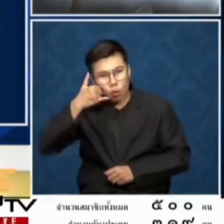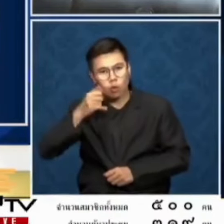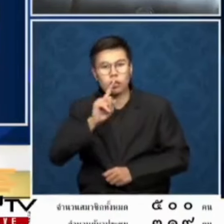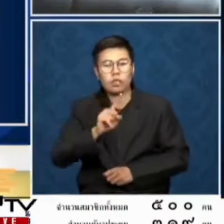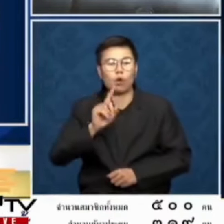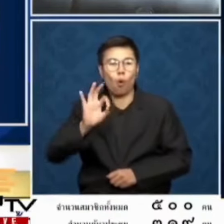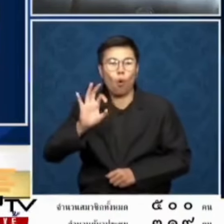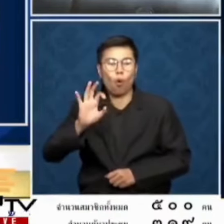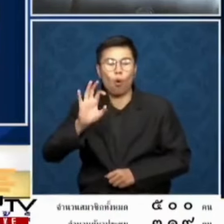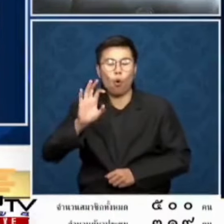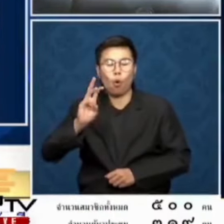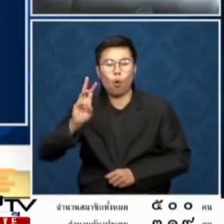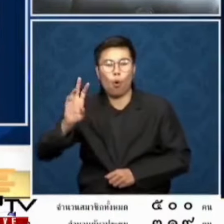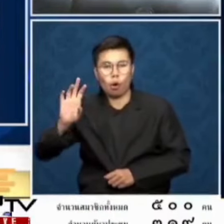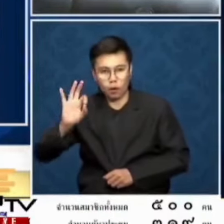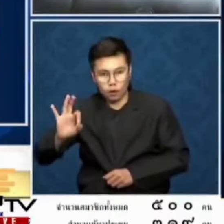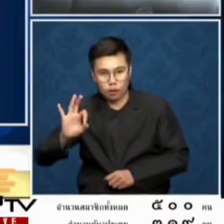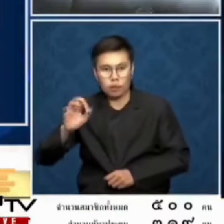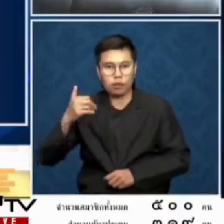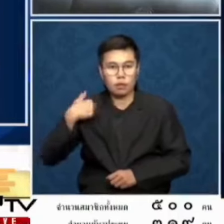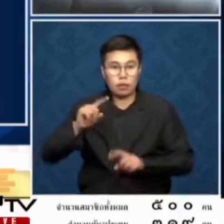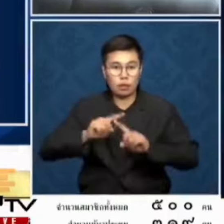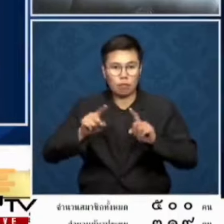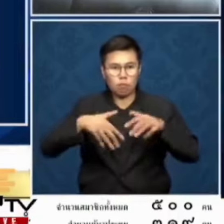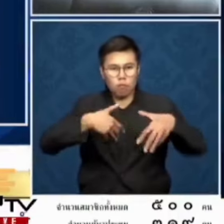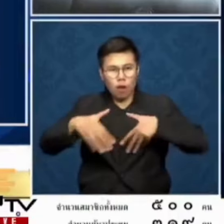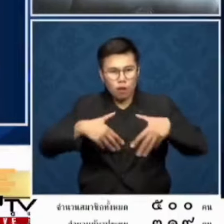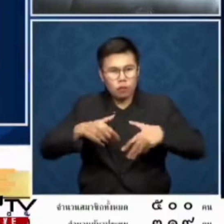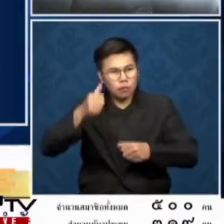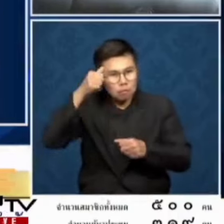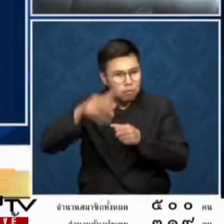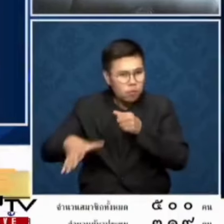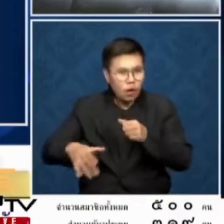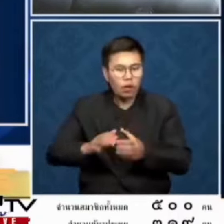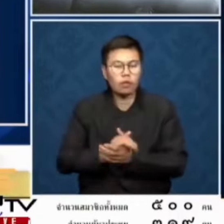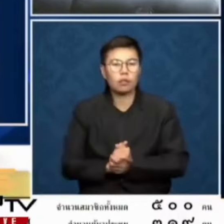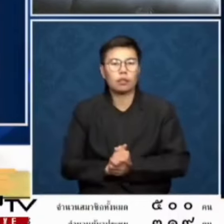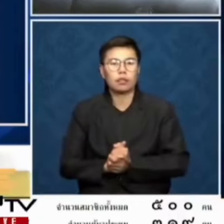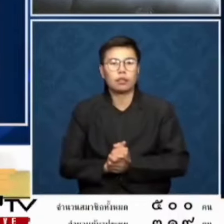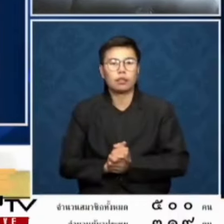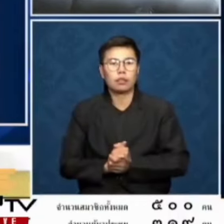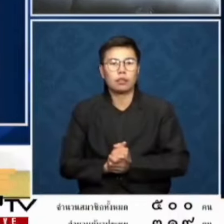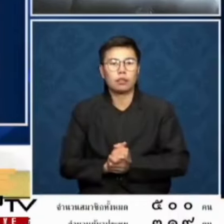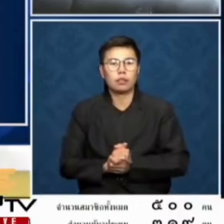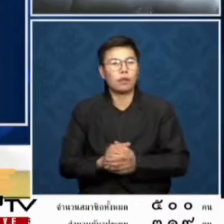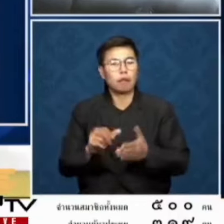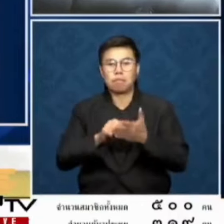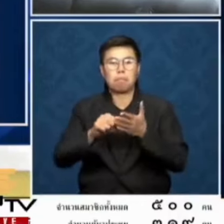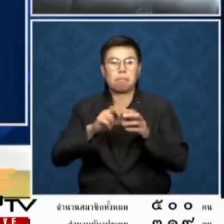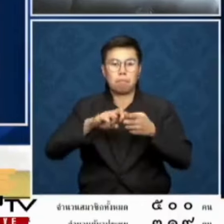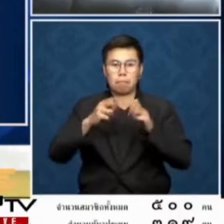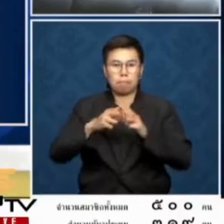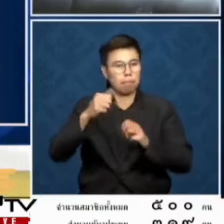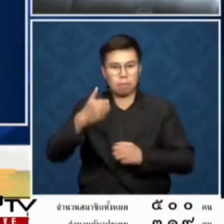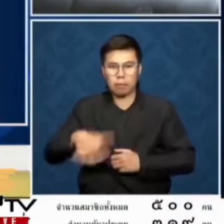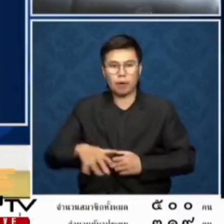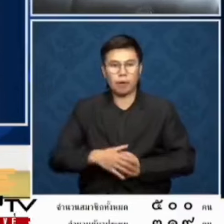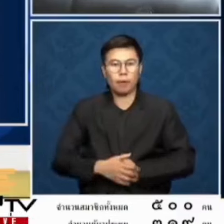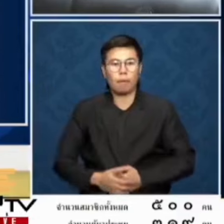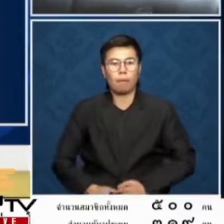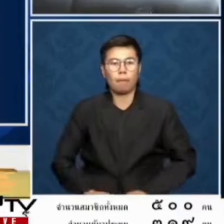ะว่าเรามีสายด่วนออนไลน์เยอะมากๆแต่ประชาชนจำไม่ได้ค่ะสุดท้ายก็ไม่สามารถแก้ไขปัญหาได้อยู่ดีนะคะถัดไปค่ะ